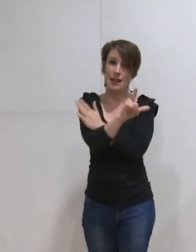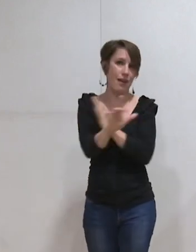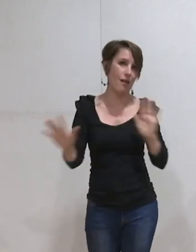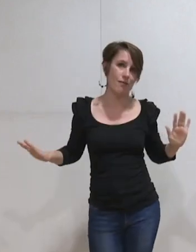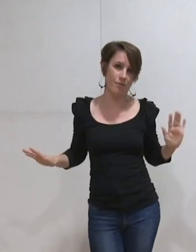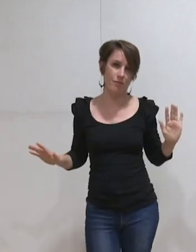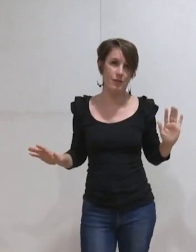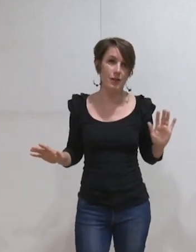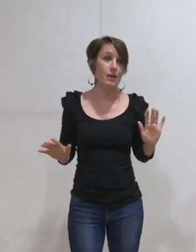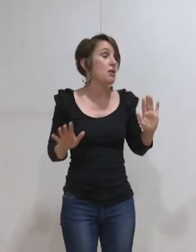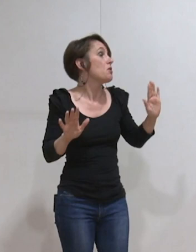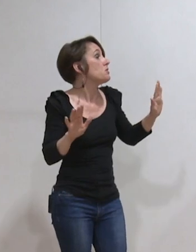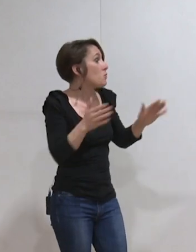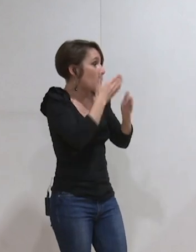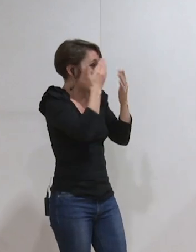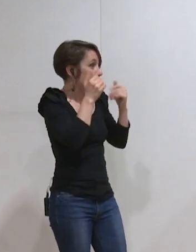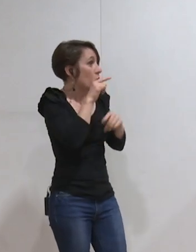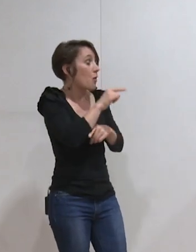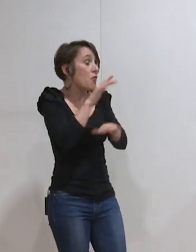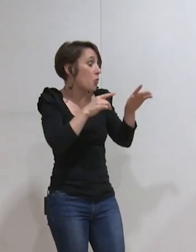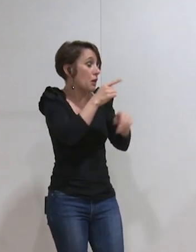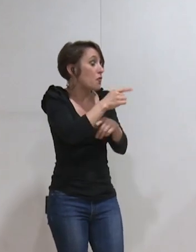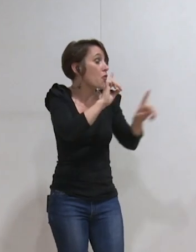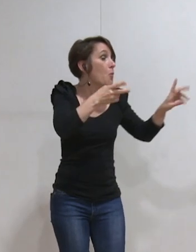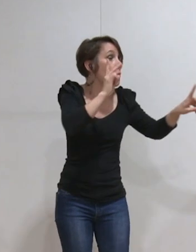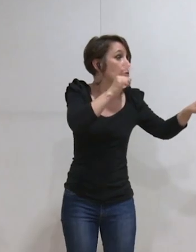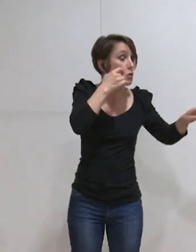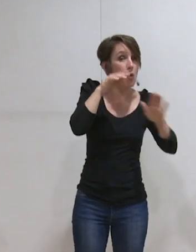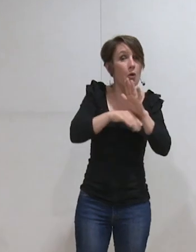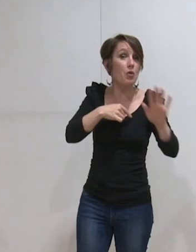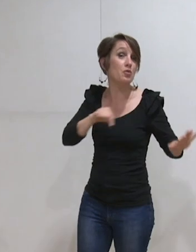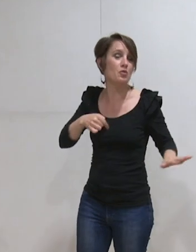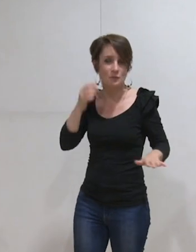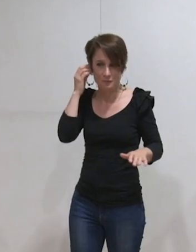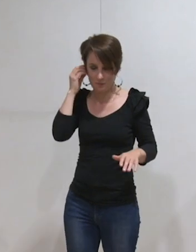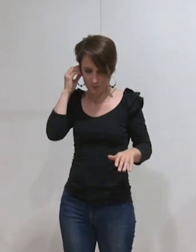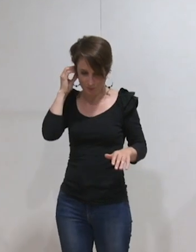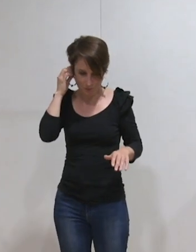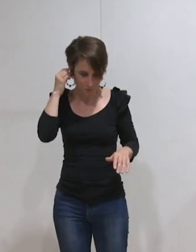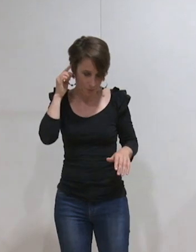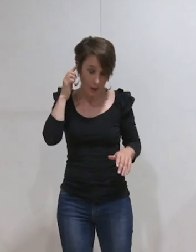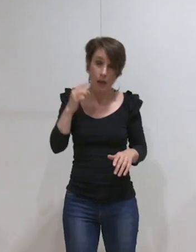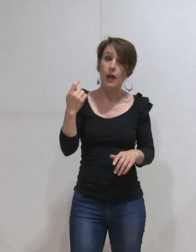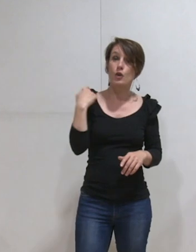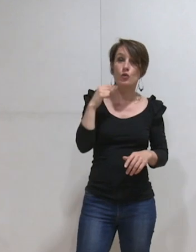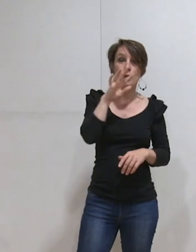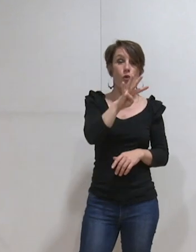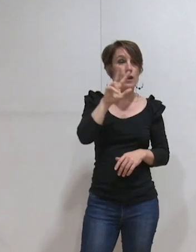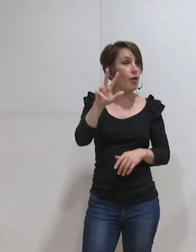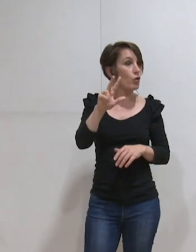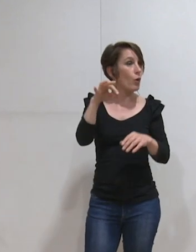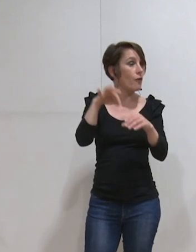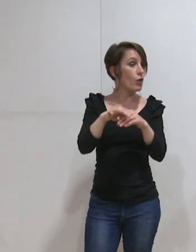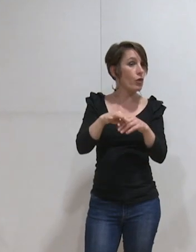dire éventuellement je mets cette débération 4 au vo qui ne prend pas part au